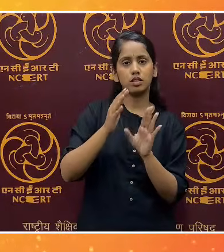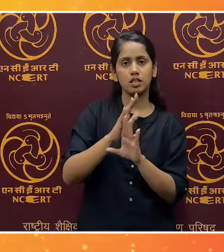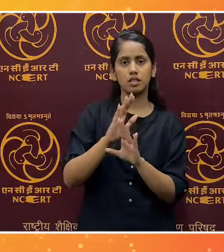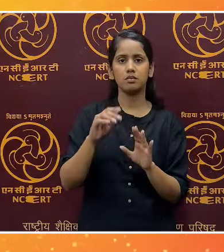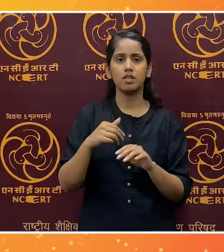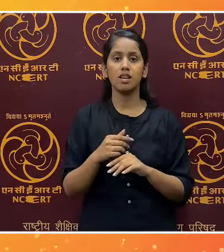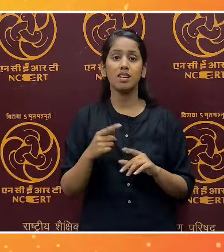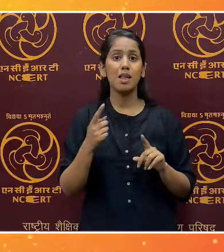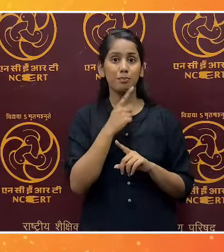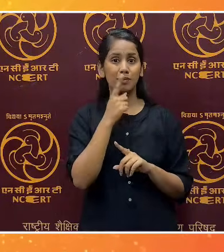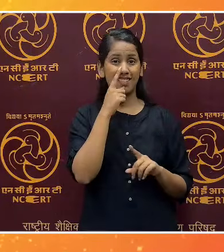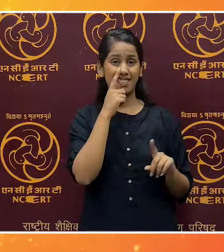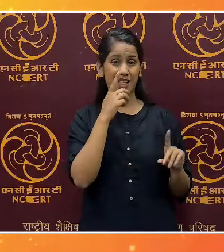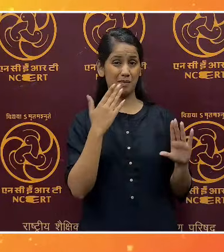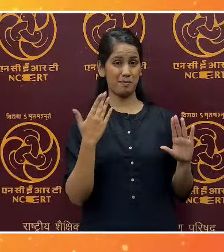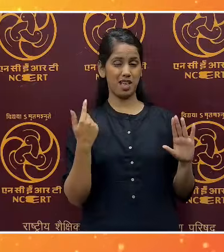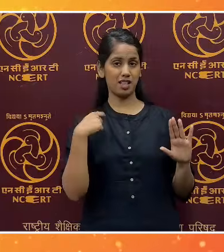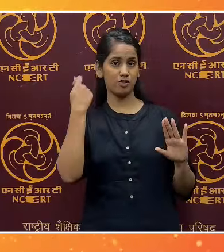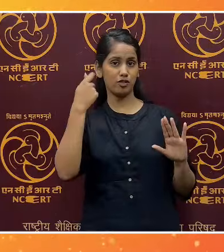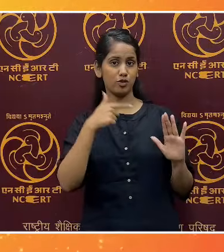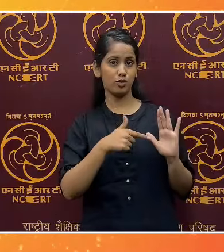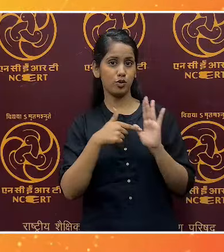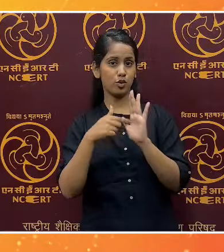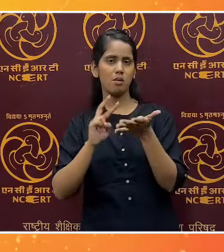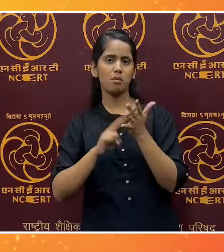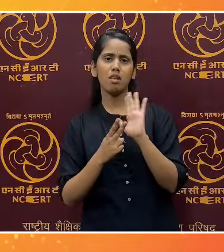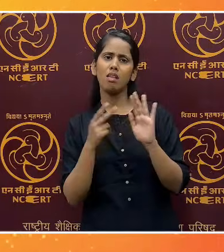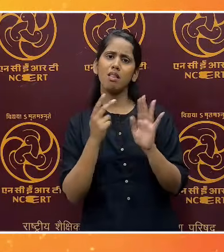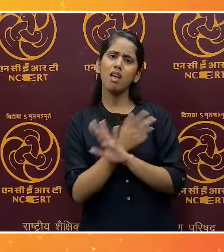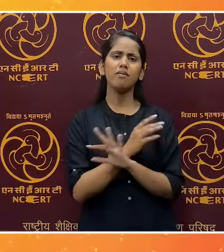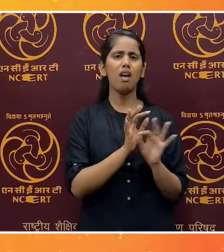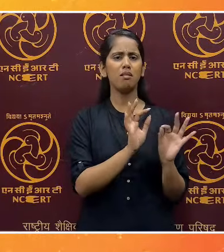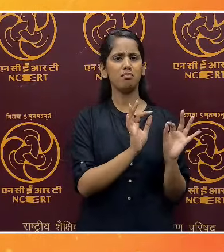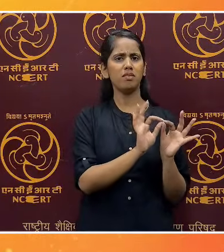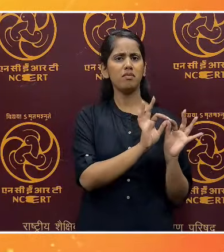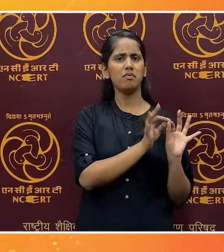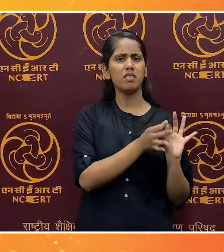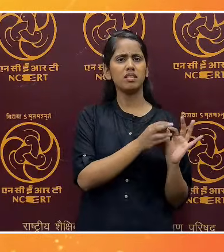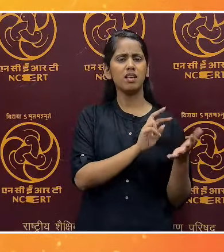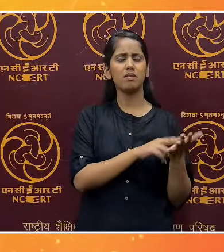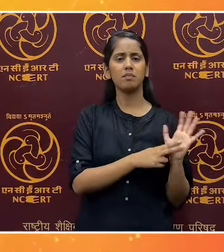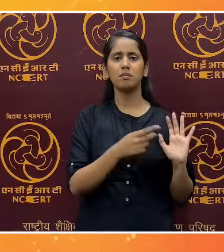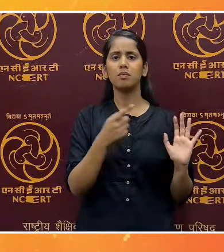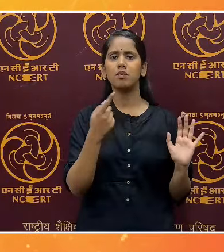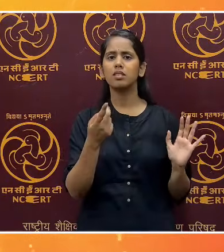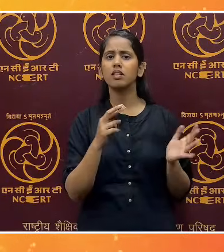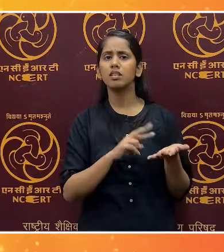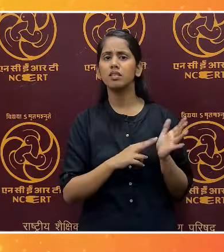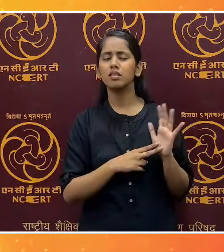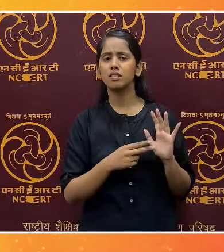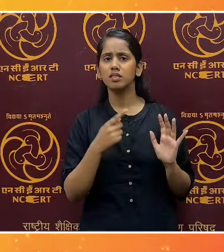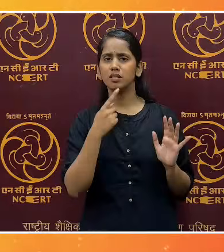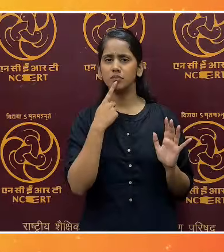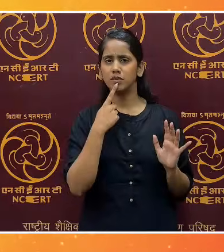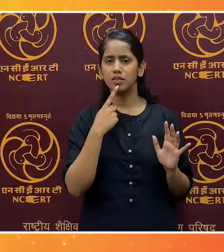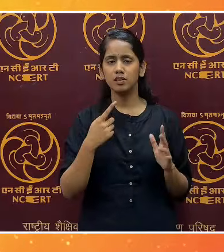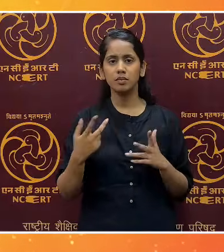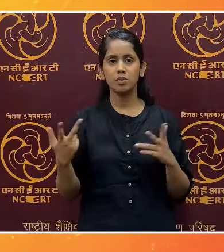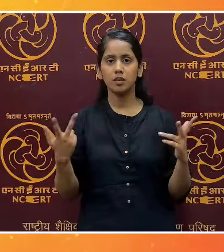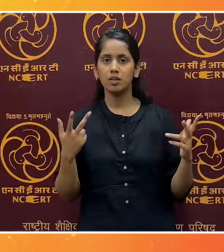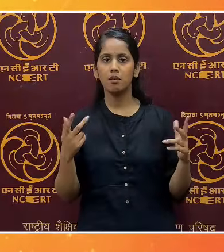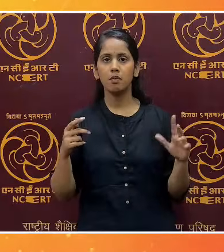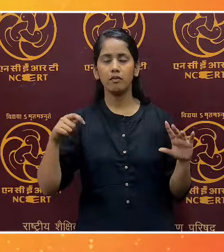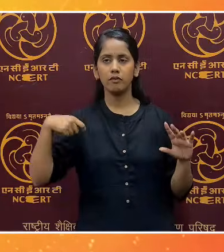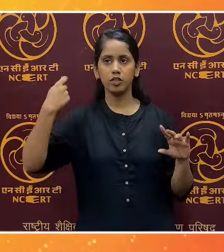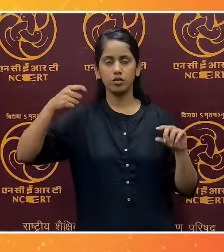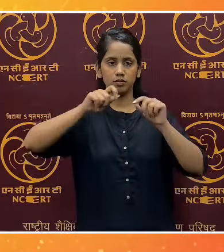Rich Mata. Yes, it was also fiction. So fiction is I'll just play a video and